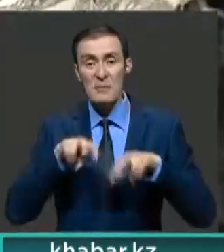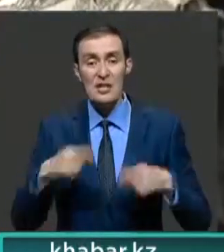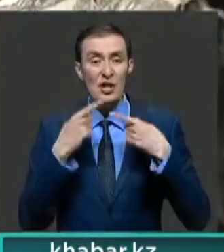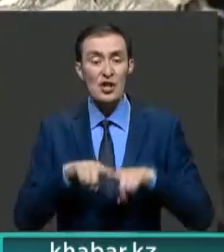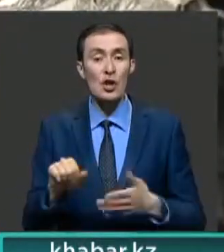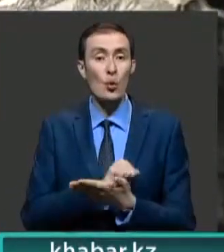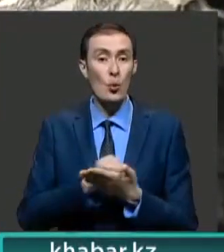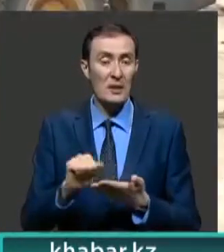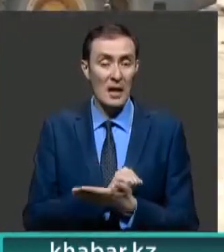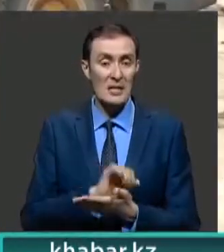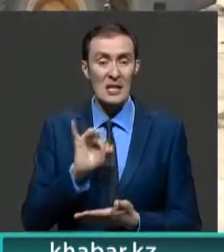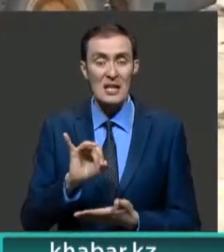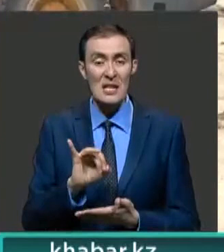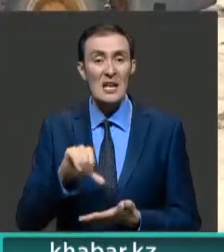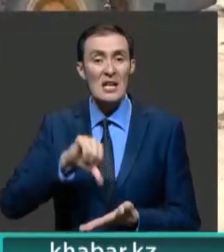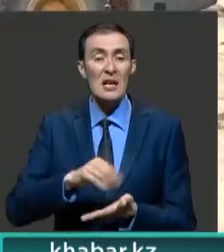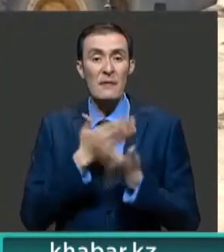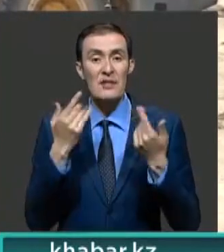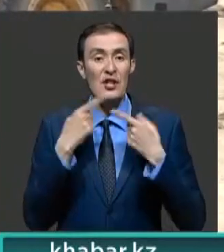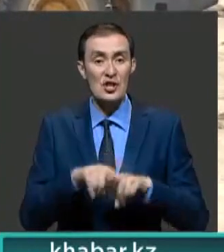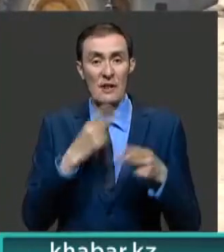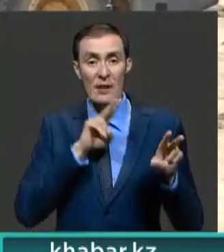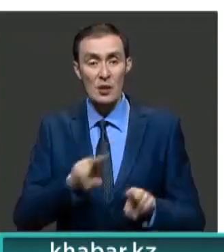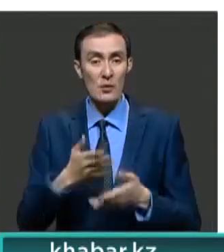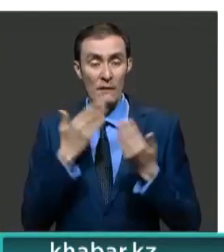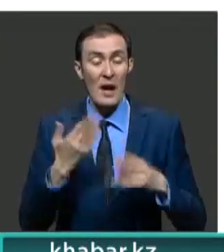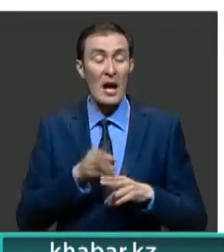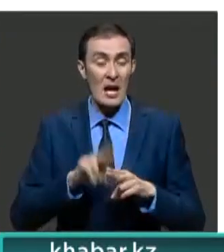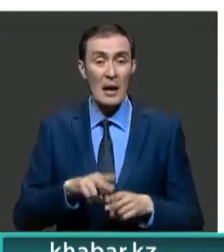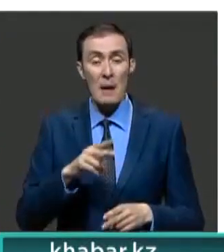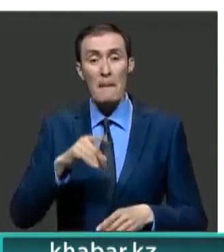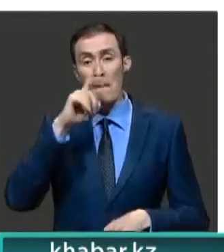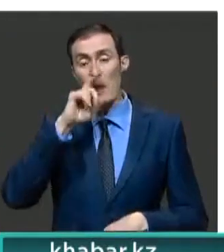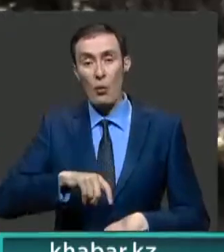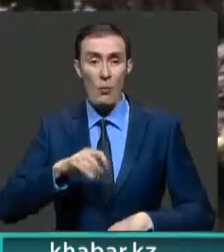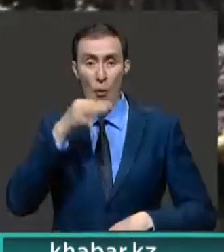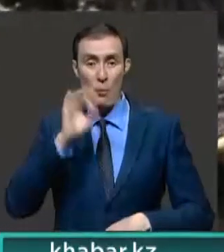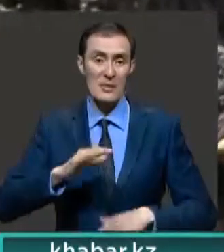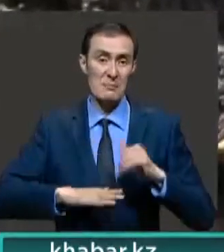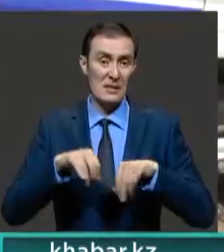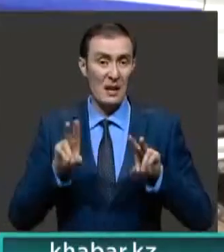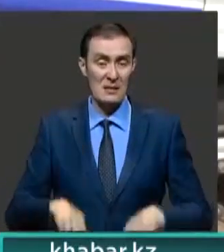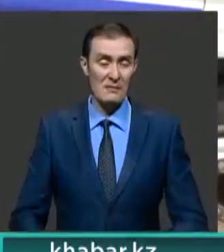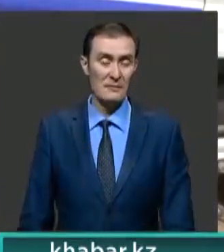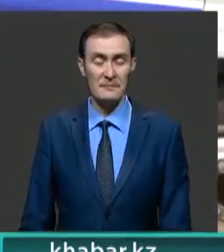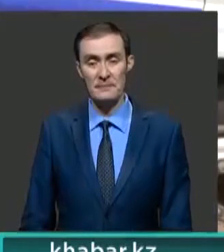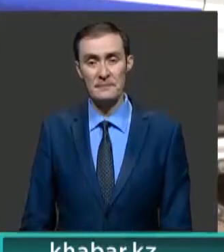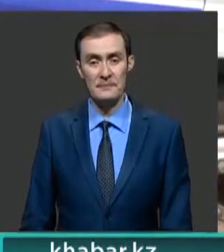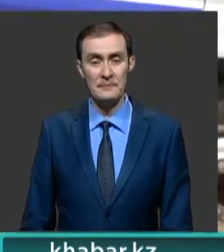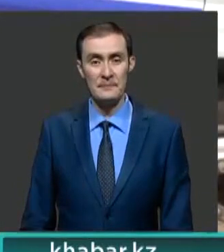технической документации и не привлечении технического надзора. Все в целом говорит о слабом профессиональном уровне специалистов.